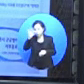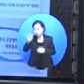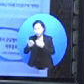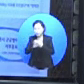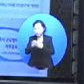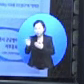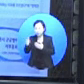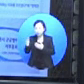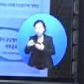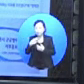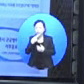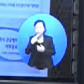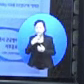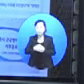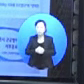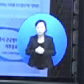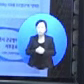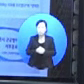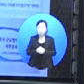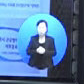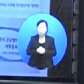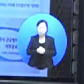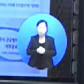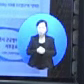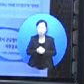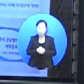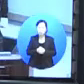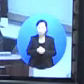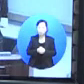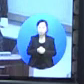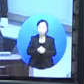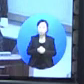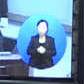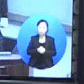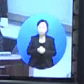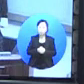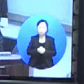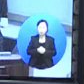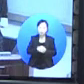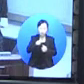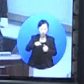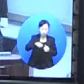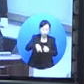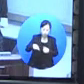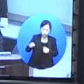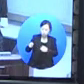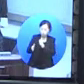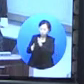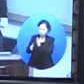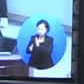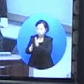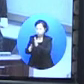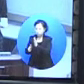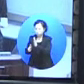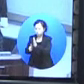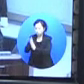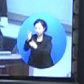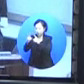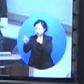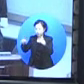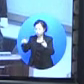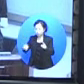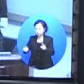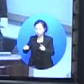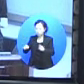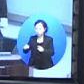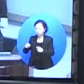모르겠는데요. 인근 주민 대다수는 홍보관이 들어선 사실조차 모르고 있었다. 조암리 서부 홍보관 인근에서 50년째